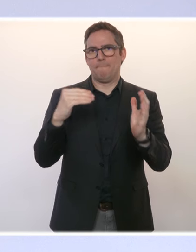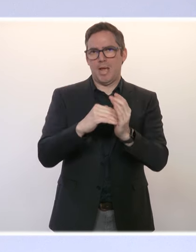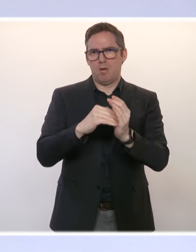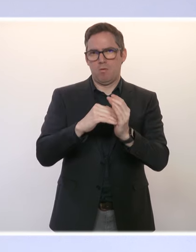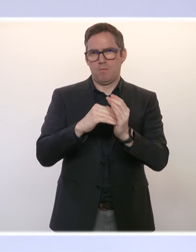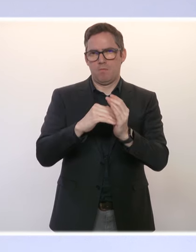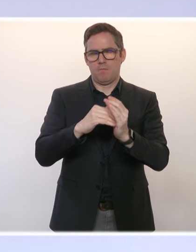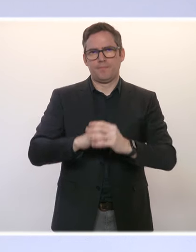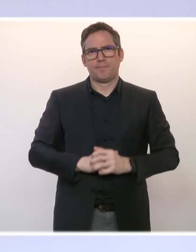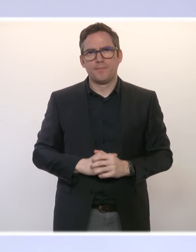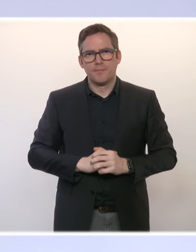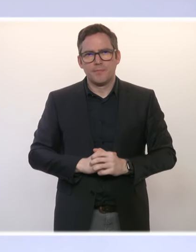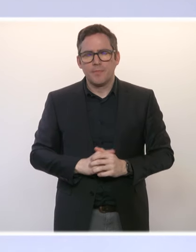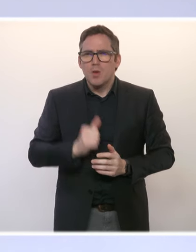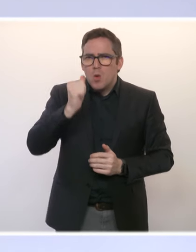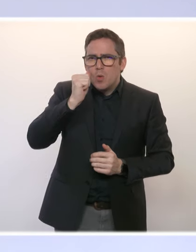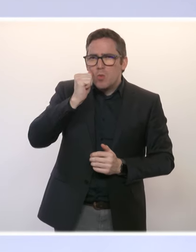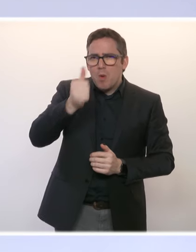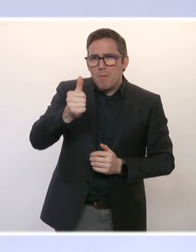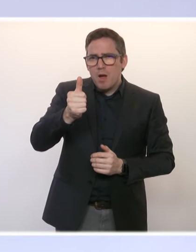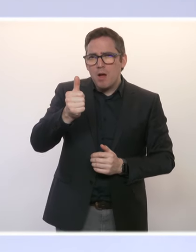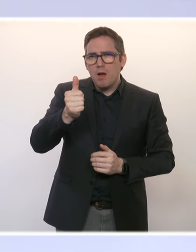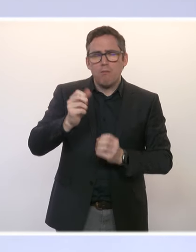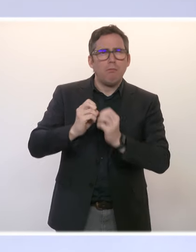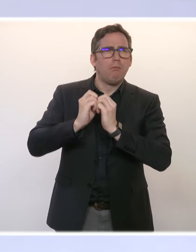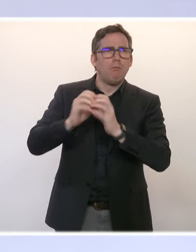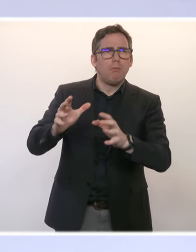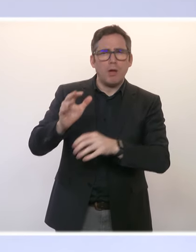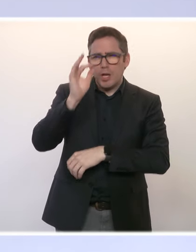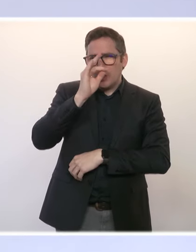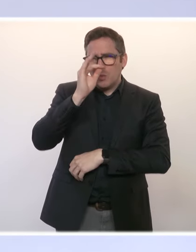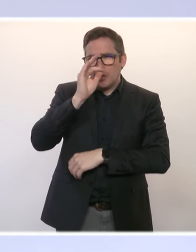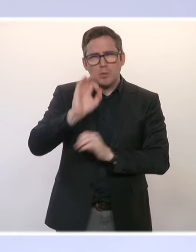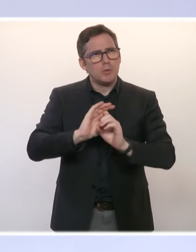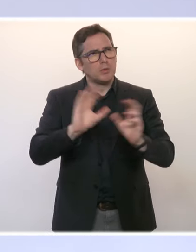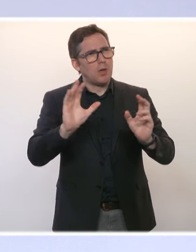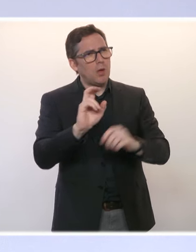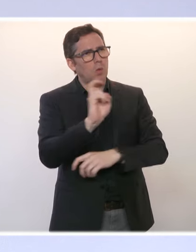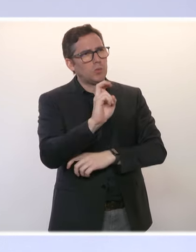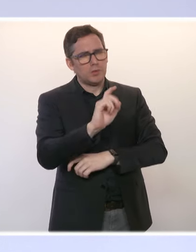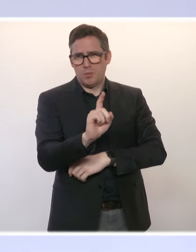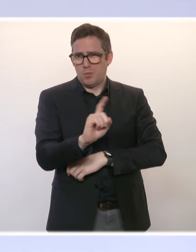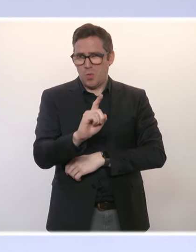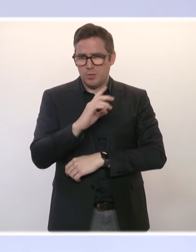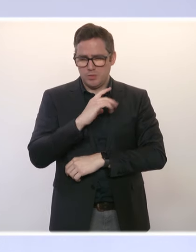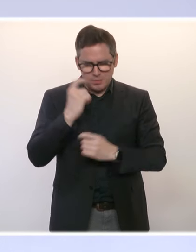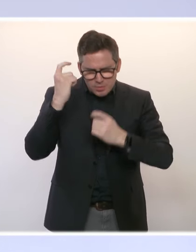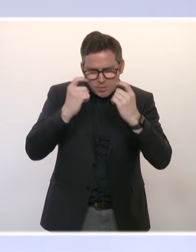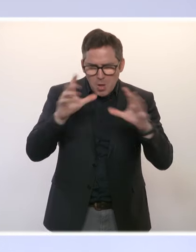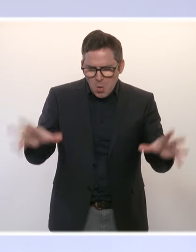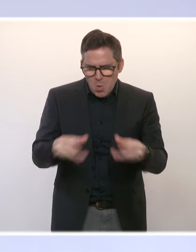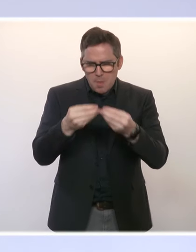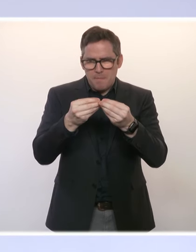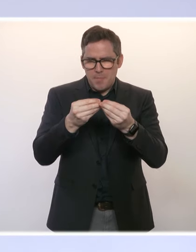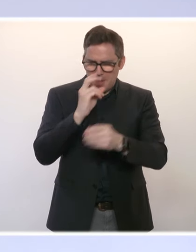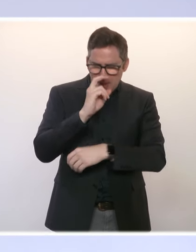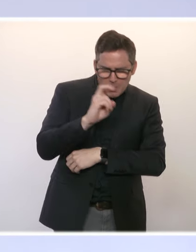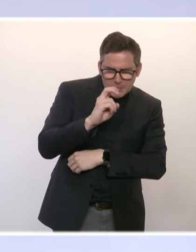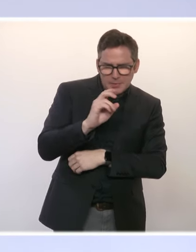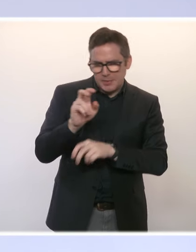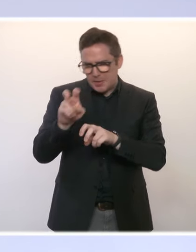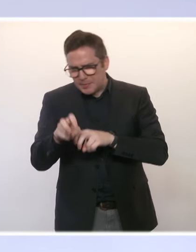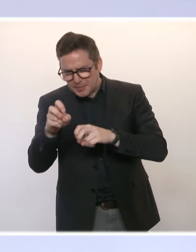aura pas demain d'agriculture sans écologie, il n'y aura pas non plus d'écologie sans agriculture. Nous ne revenons sur aucun de nos